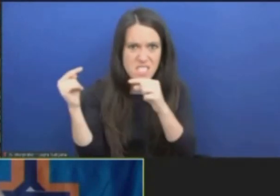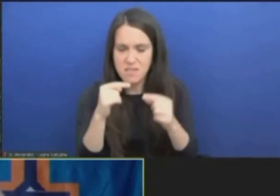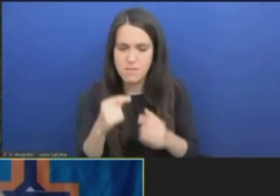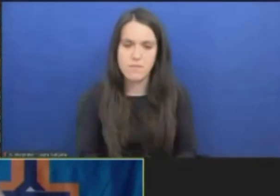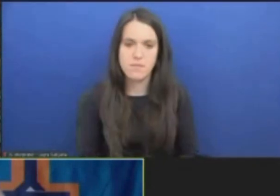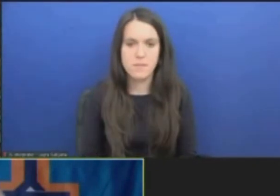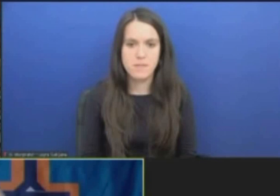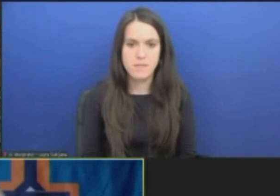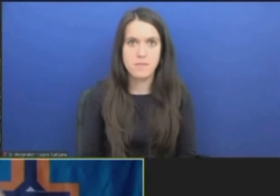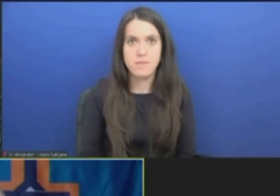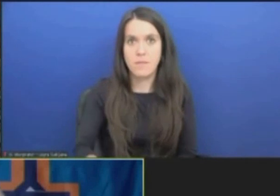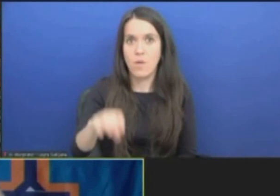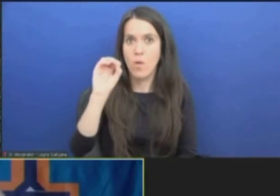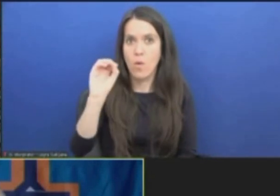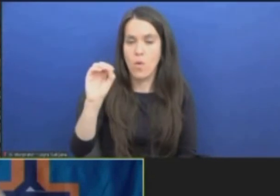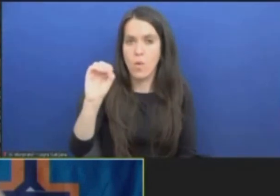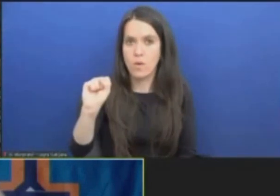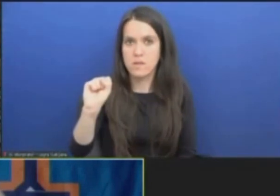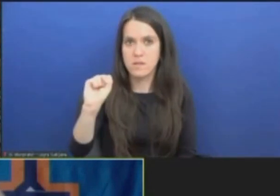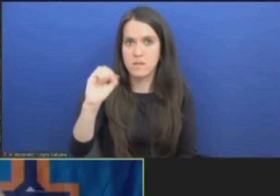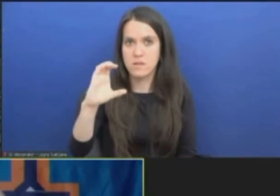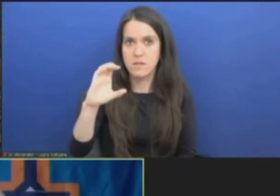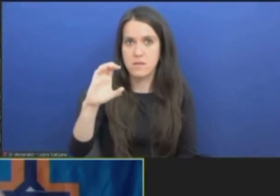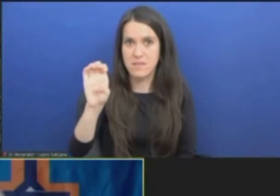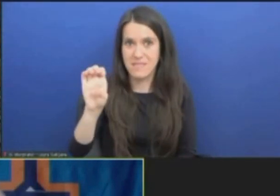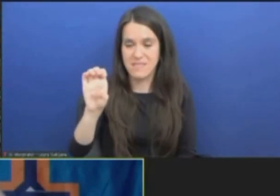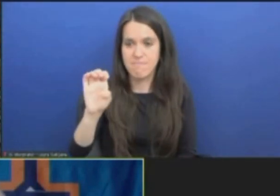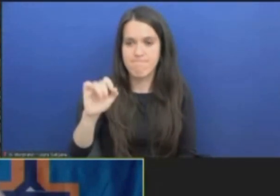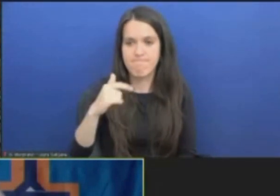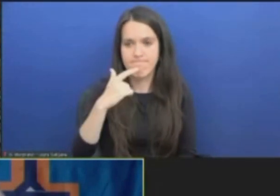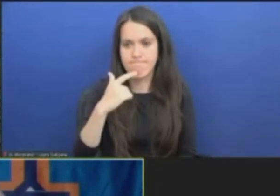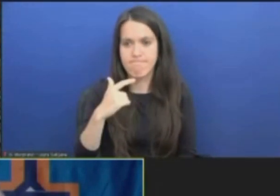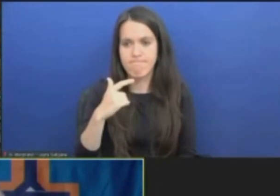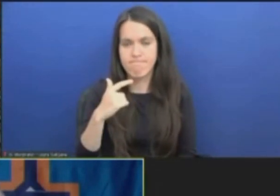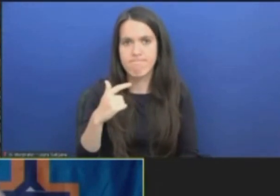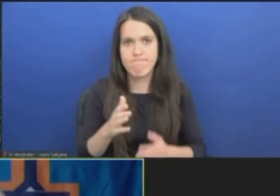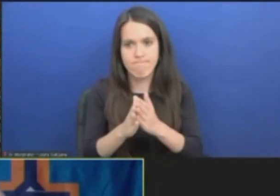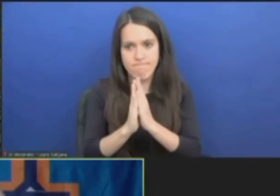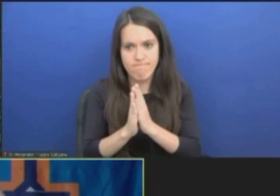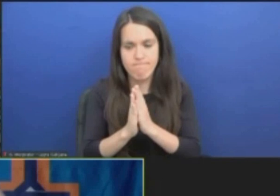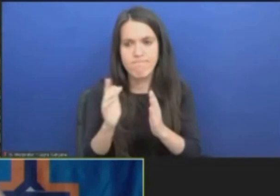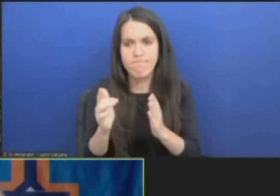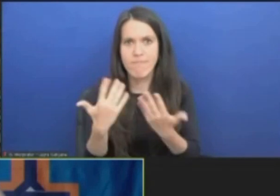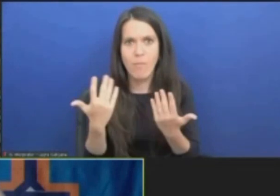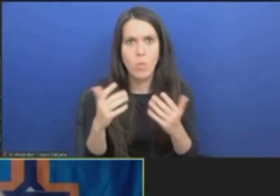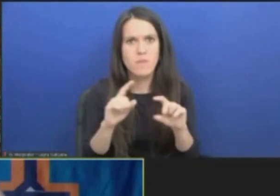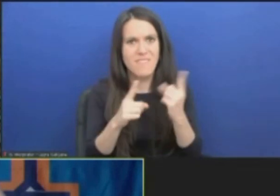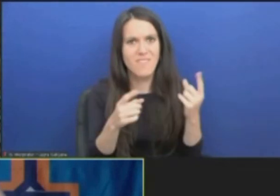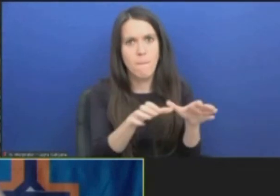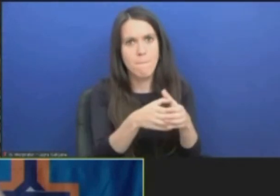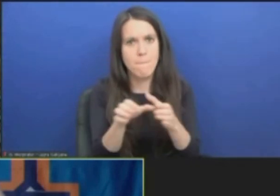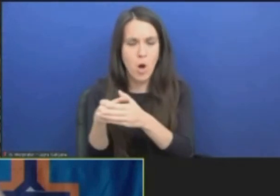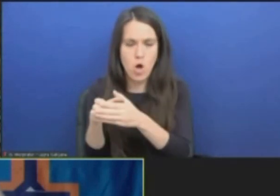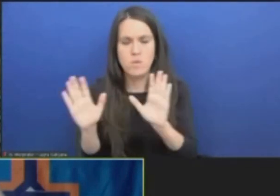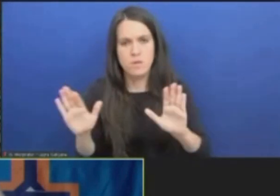цивилизаторской миссии если они не будут решительно осуждены однако первое что приходит новым западном обществе когда мы говорим о